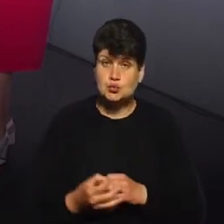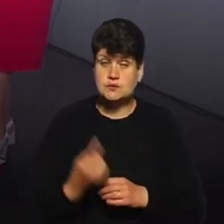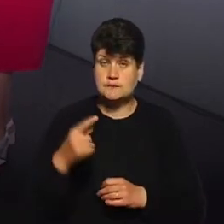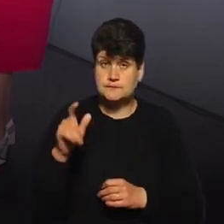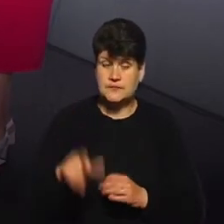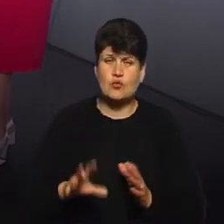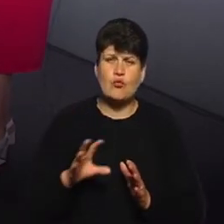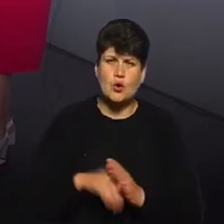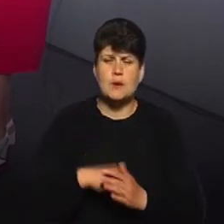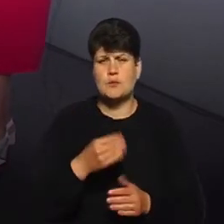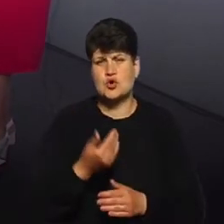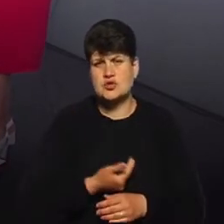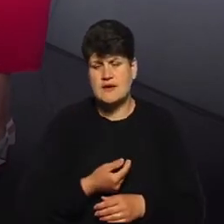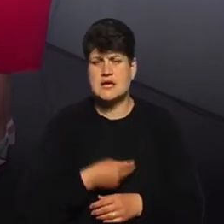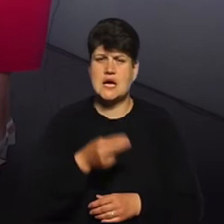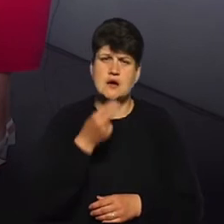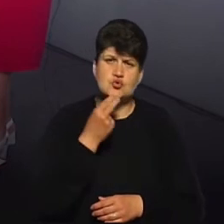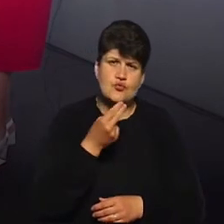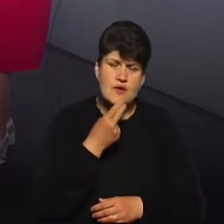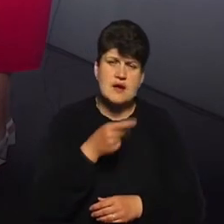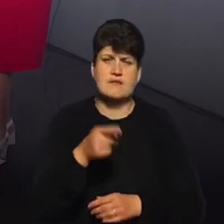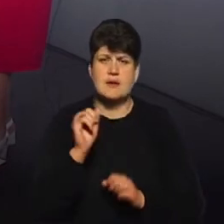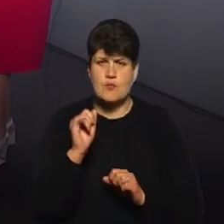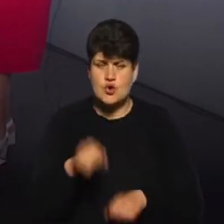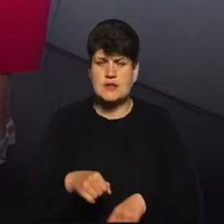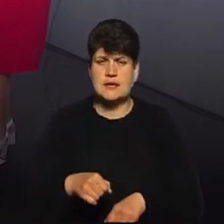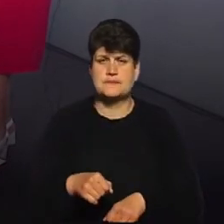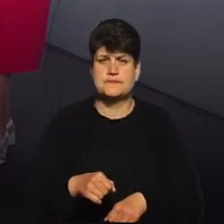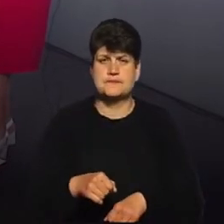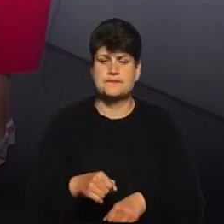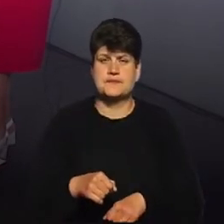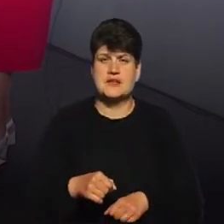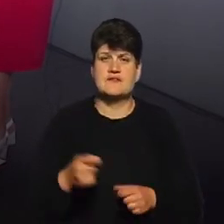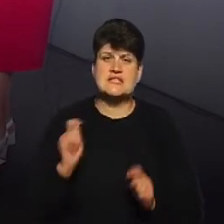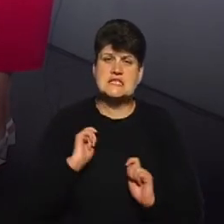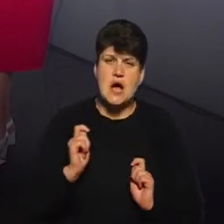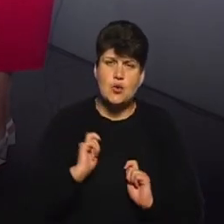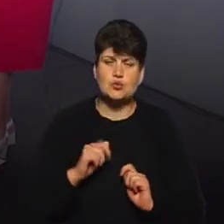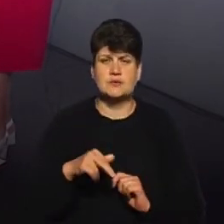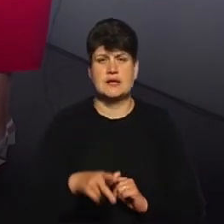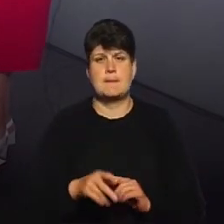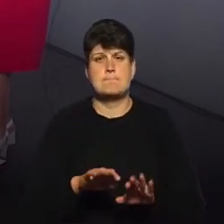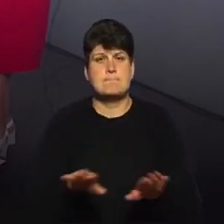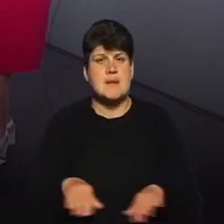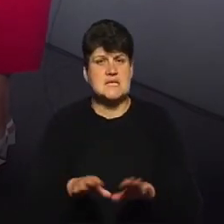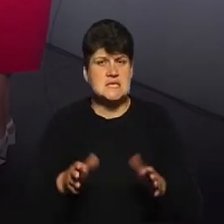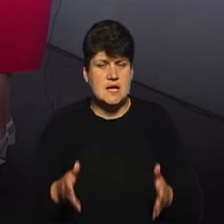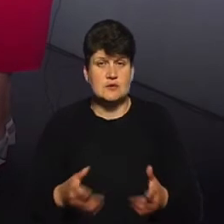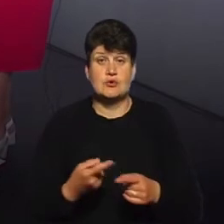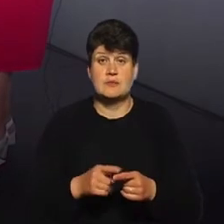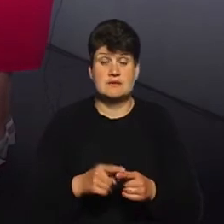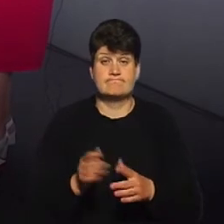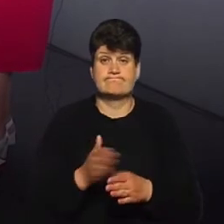харчування, а також ви могли відвідувати сауну або могли відвідати ще басейн. То тепер ці ціни розділені. Проживання коштує